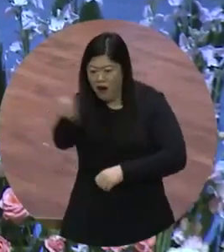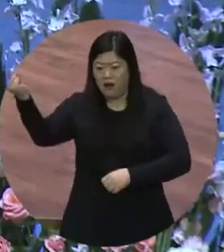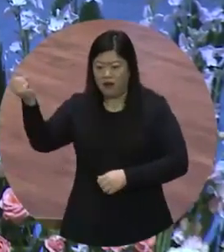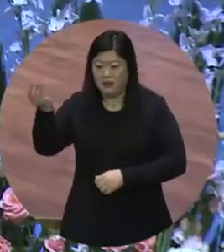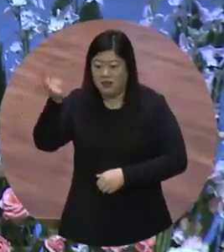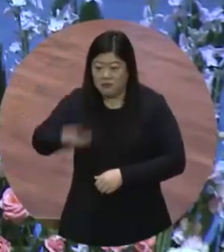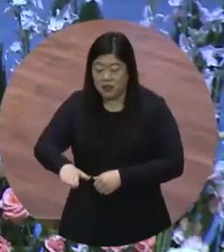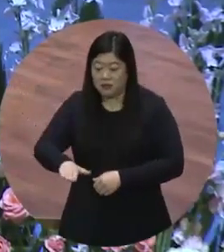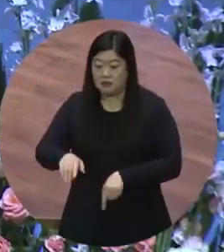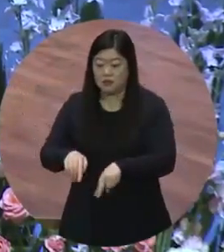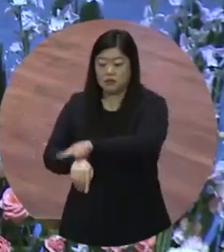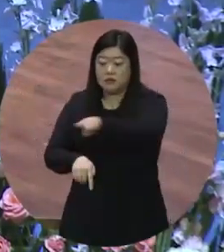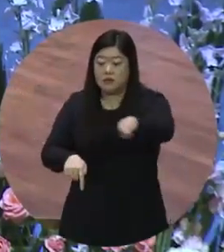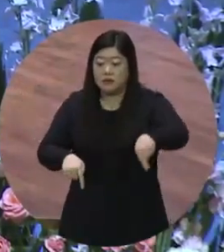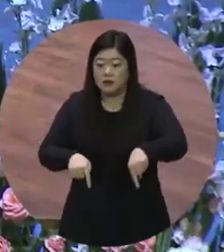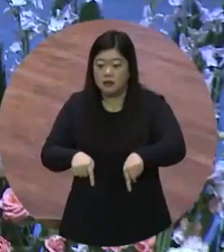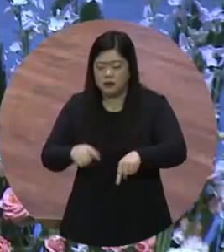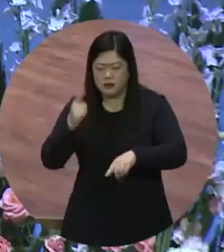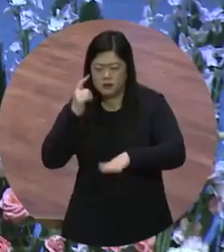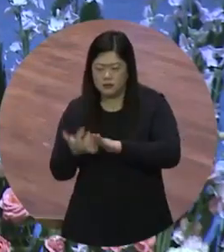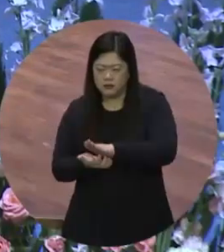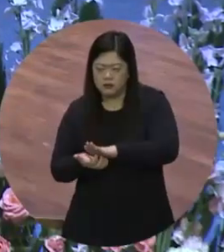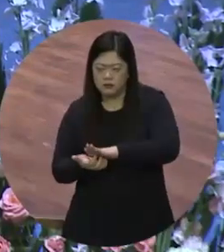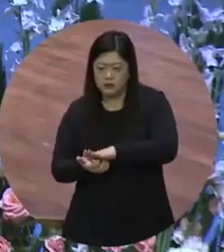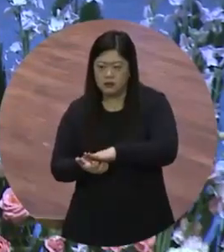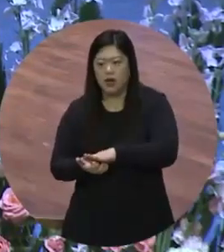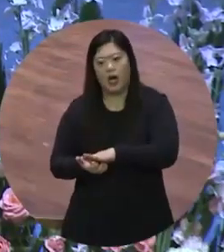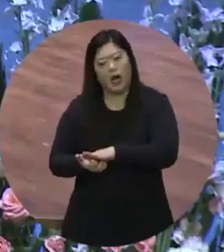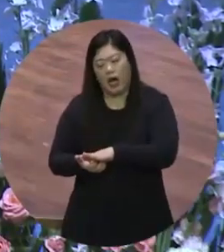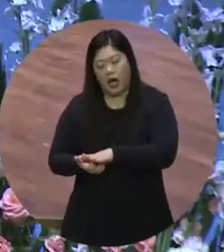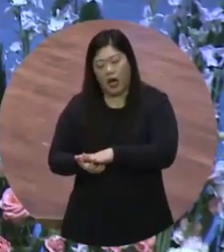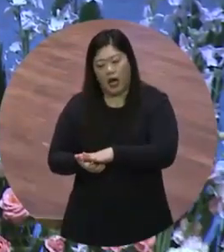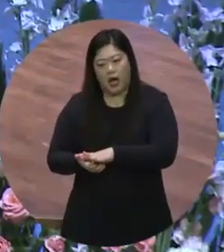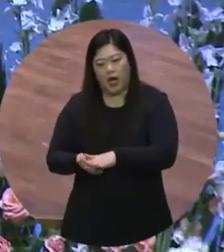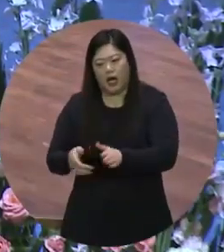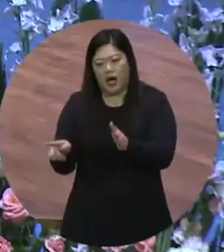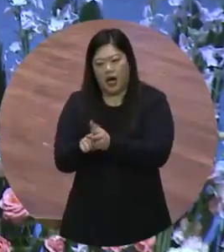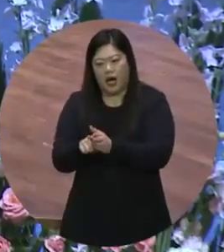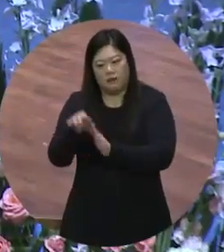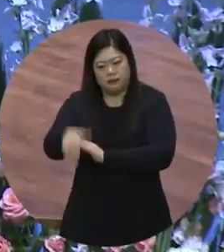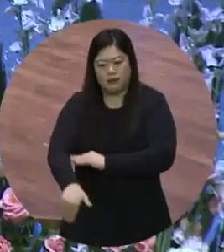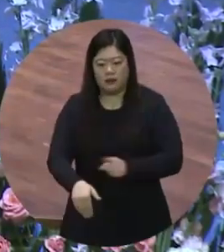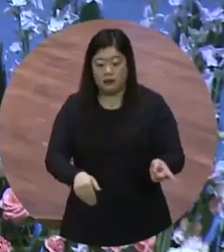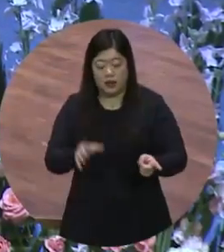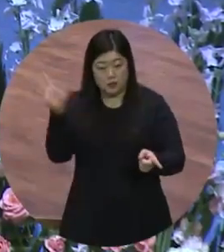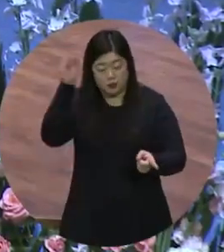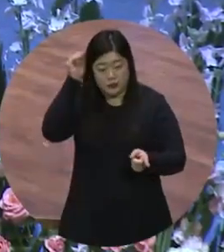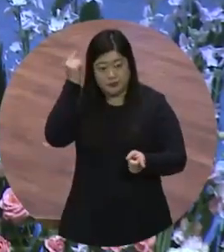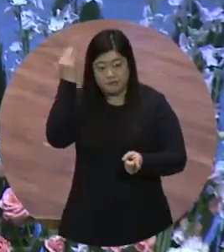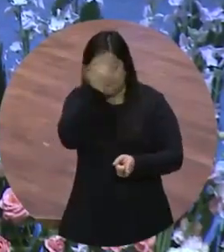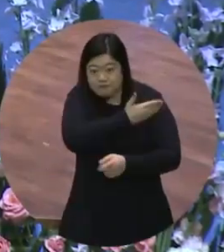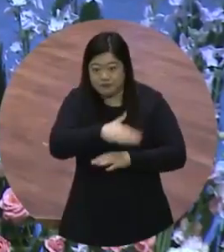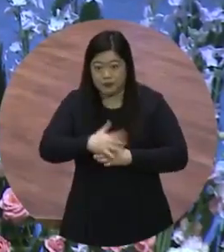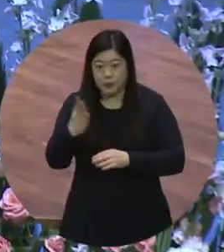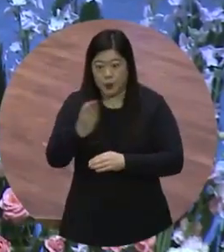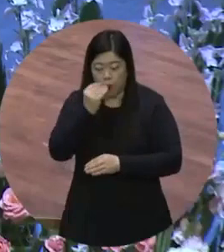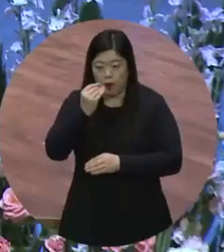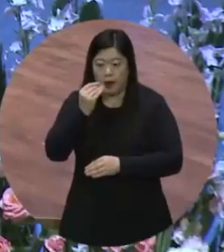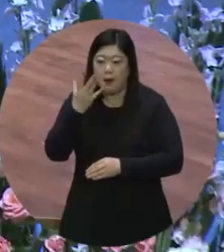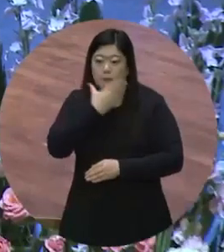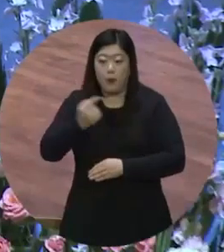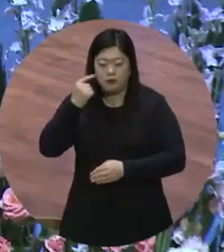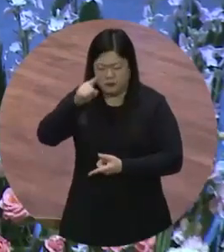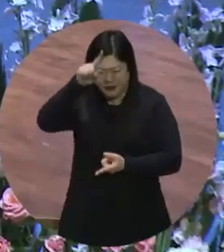썼어요. 심플한 이 어부들. 단순 노동하는 사람들 뽑았다니까요. 여러분 아셔야 돼요. 여러분 성령 인도